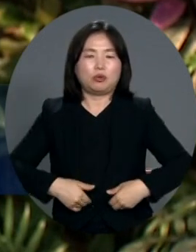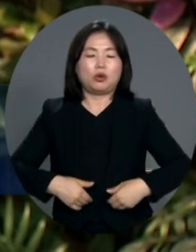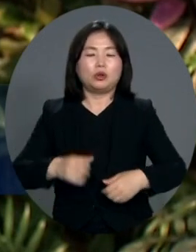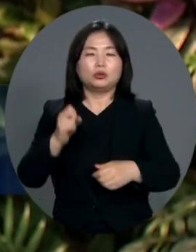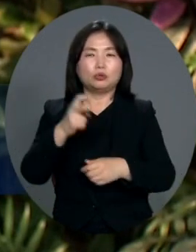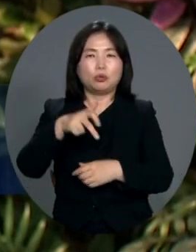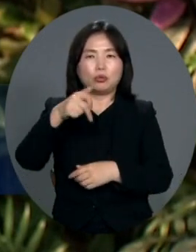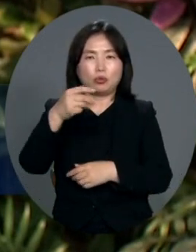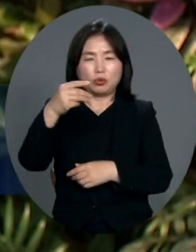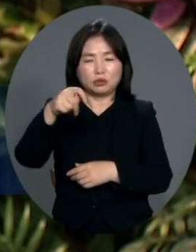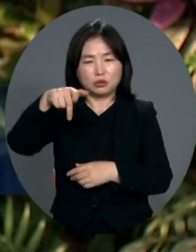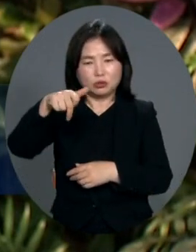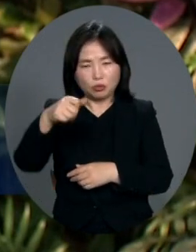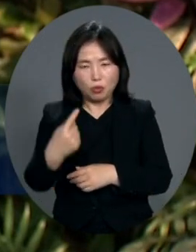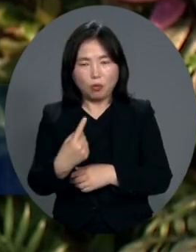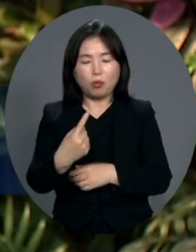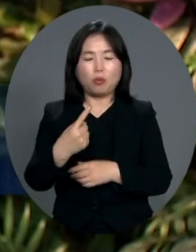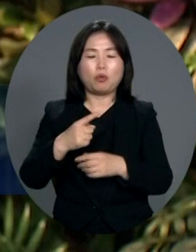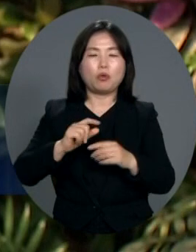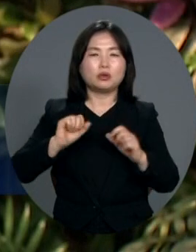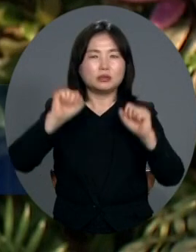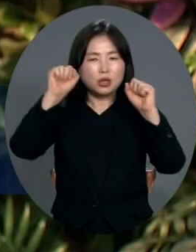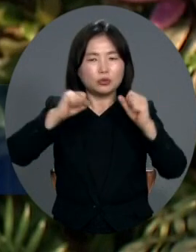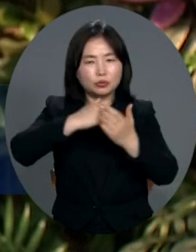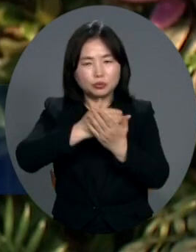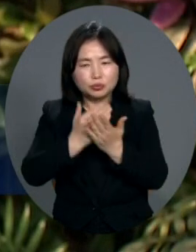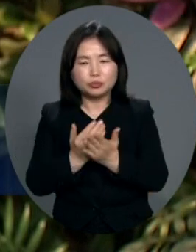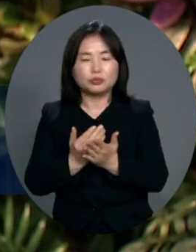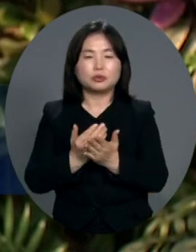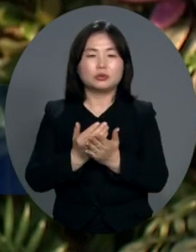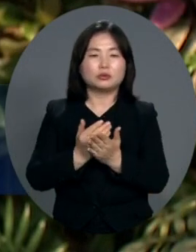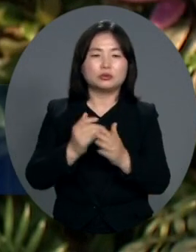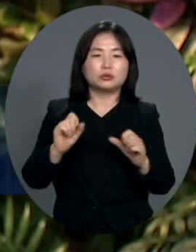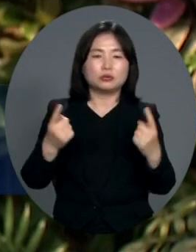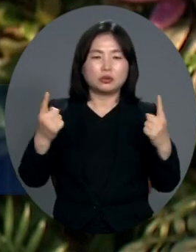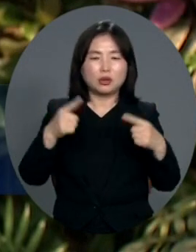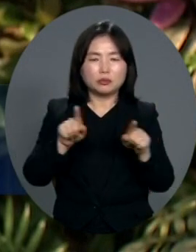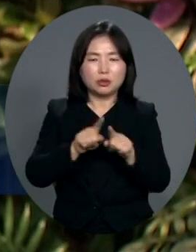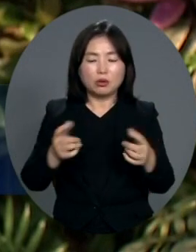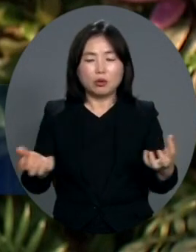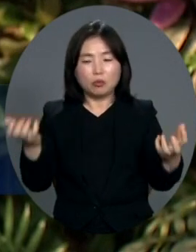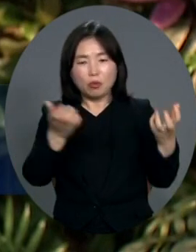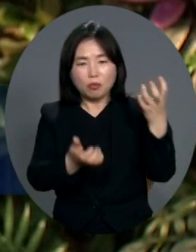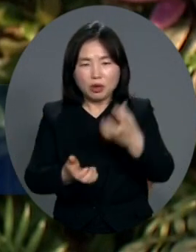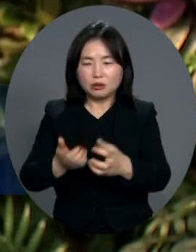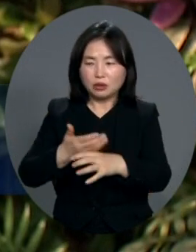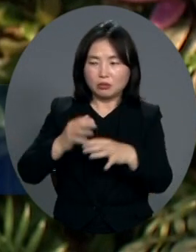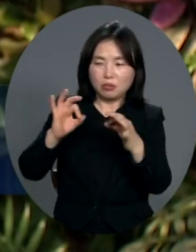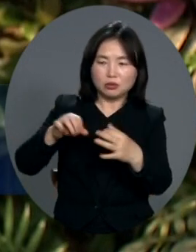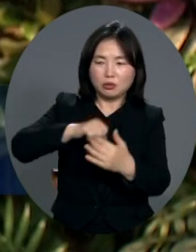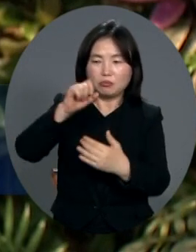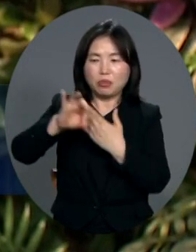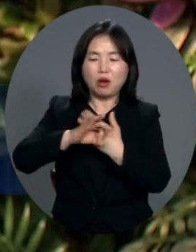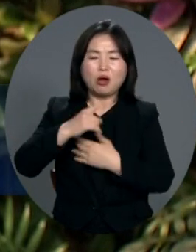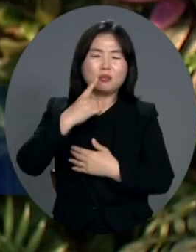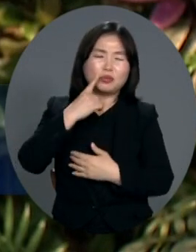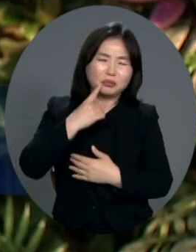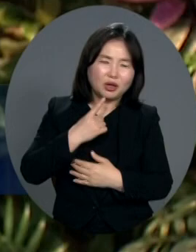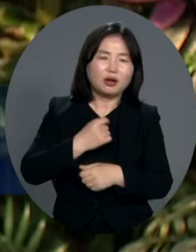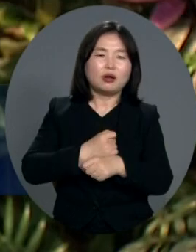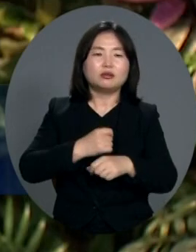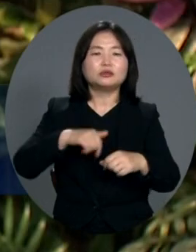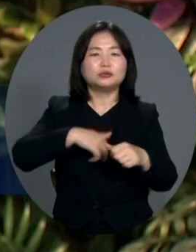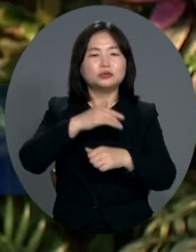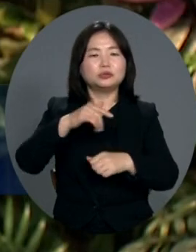아니라 코스트코라든지 각종 체육시설이라든지 이런 것들이 들어가서 다른 지역이 부러워할